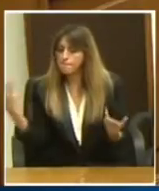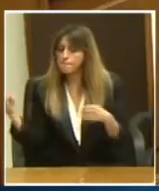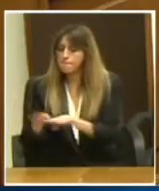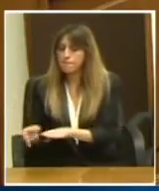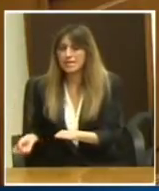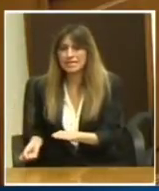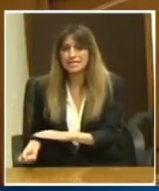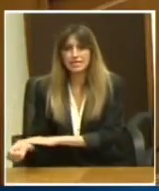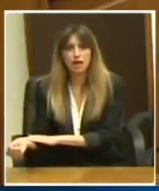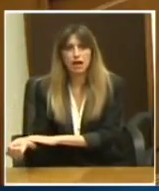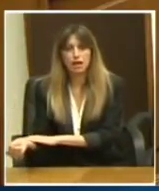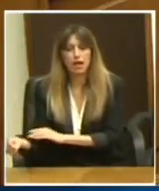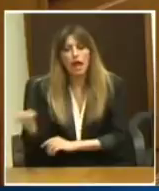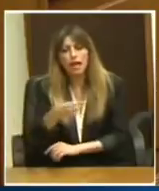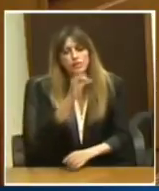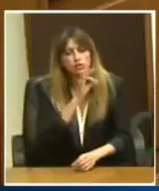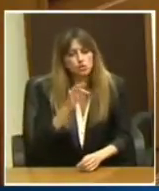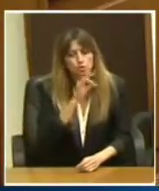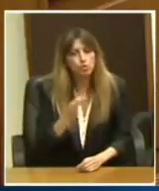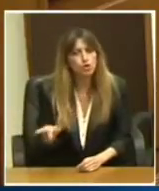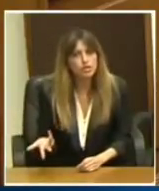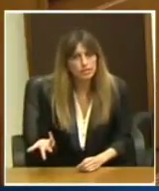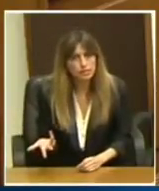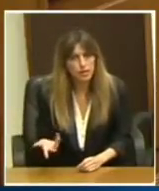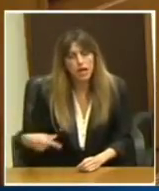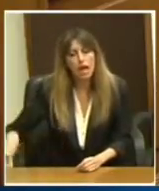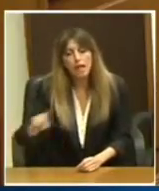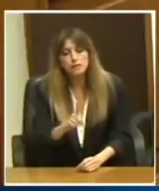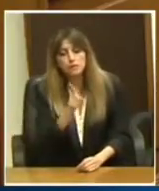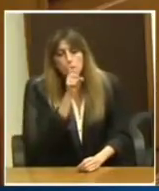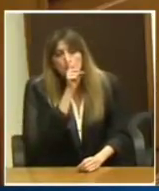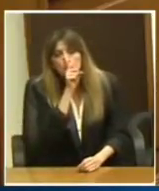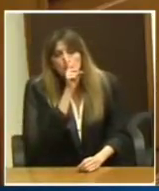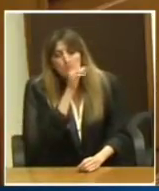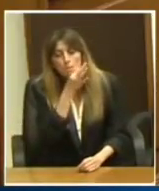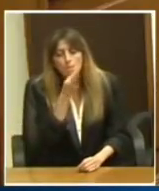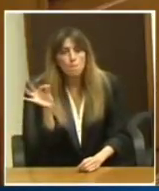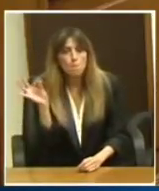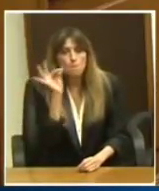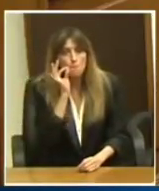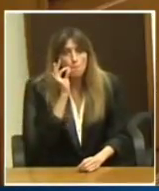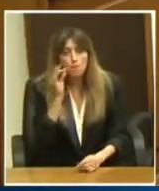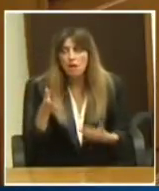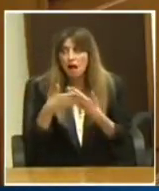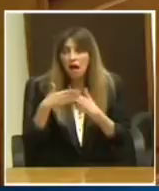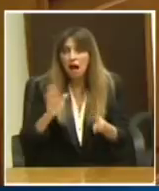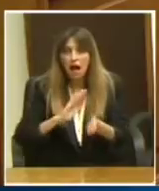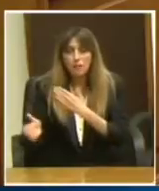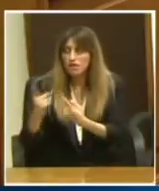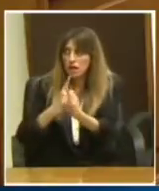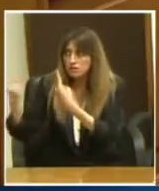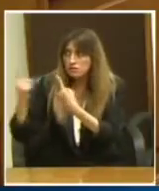και συμφωνούσαν μυστικά τη γραμμή της σιωπής, τη γραμμή της μη ανοιχτής αντιπαράθεσης για το ζήτημα της